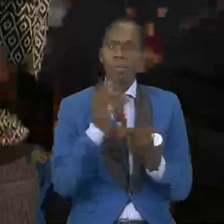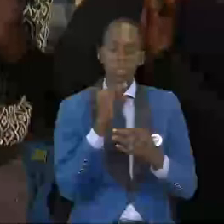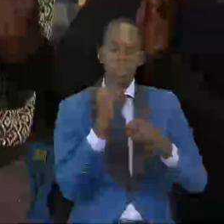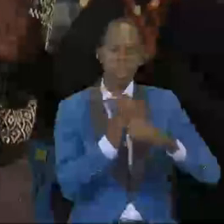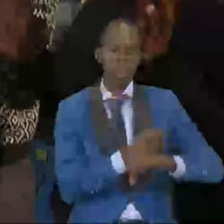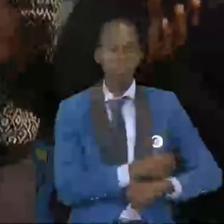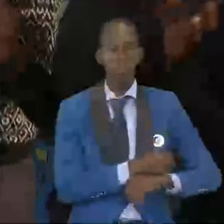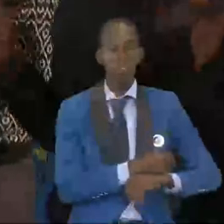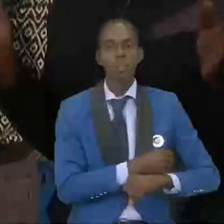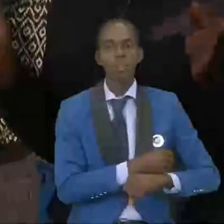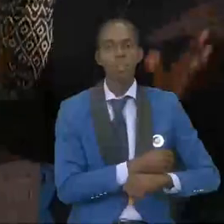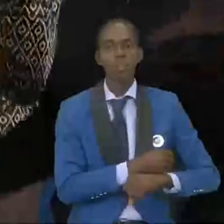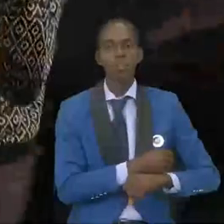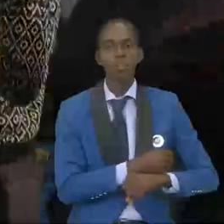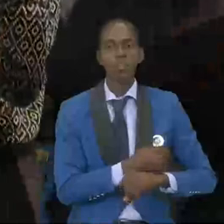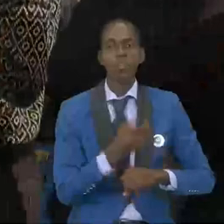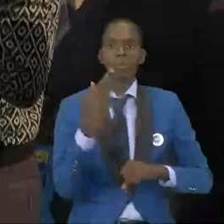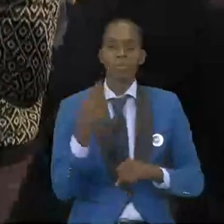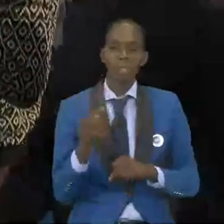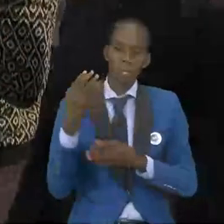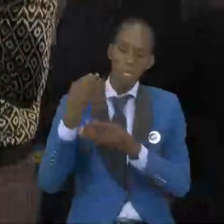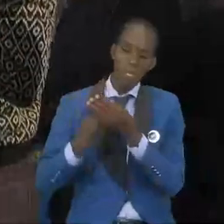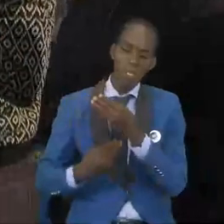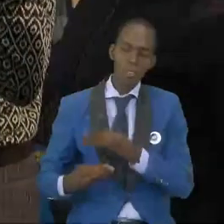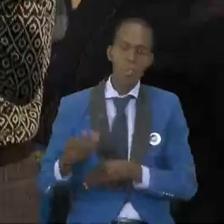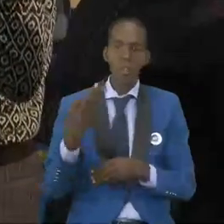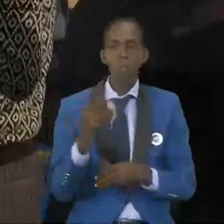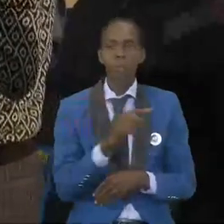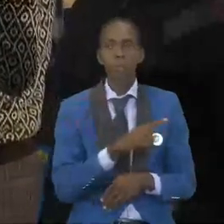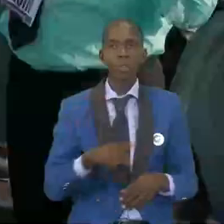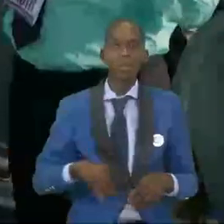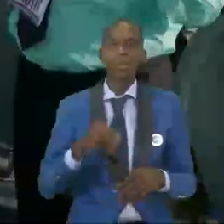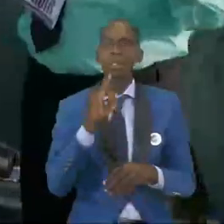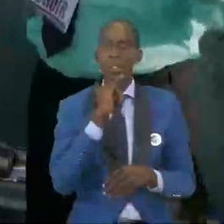Ta vie est sécurisée. Ta famille est sécurisée.